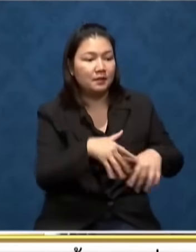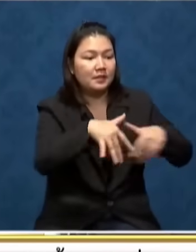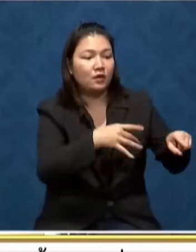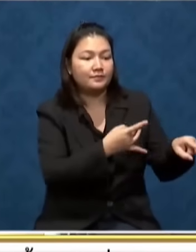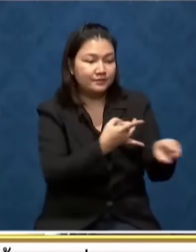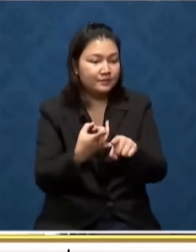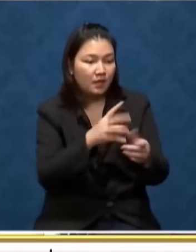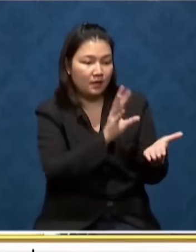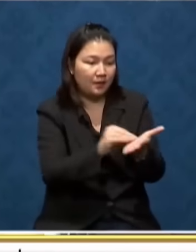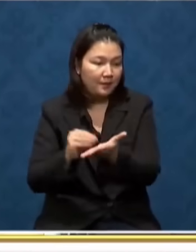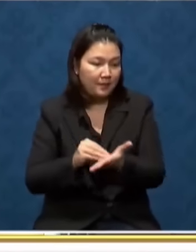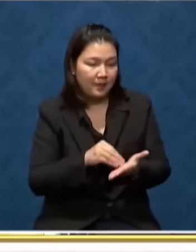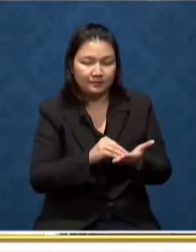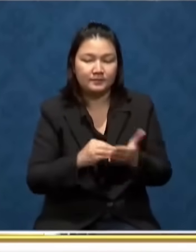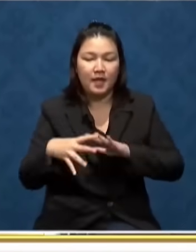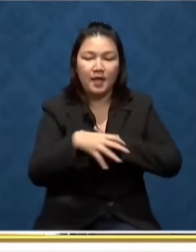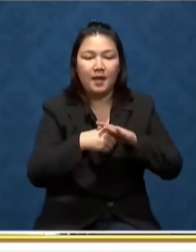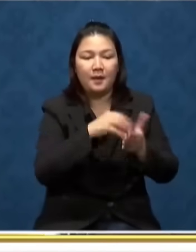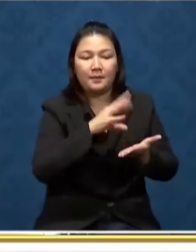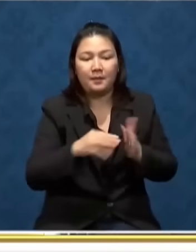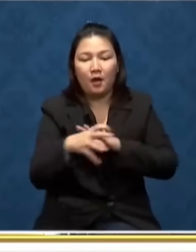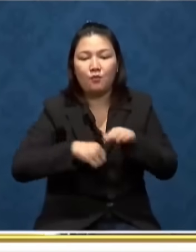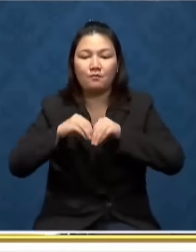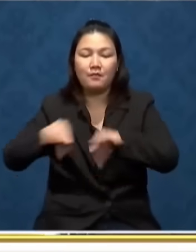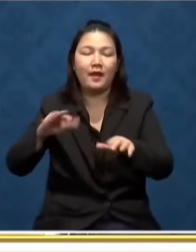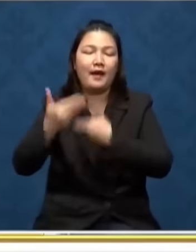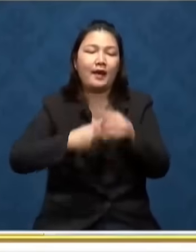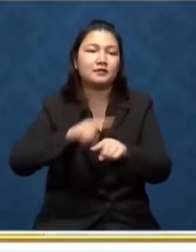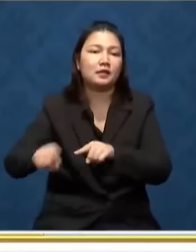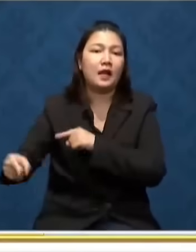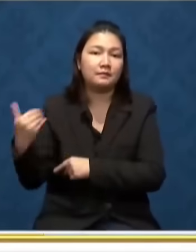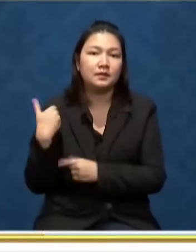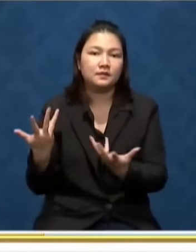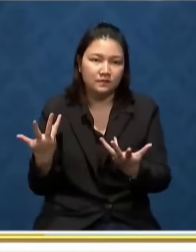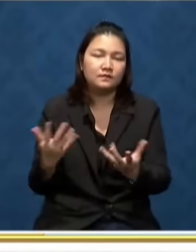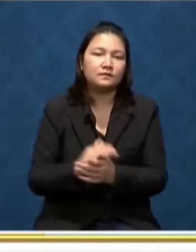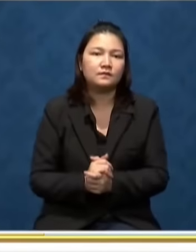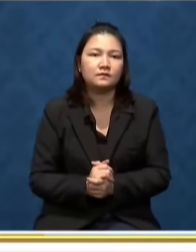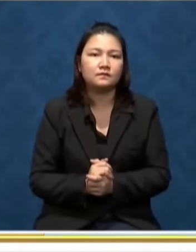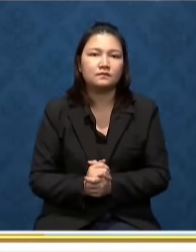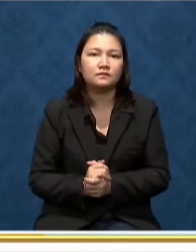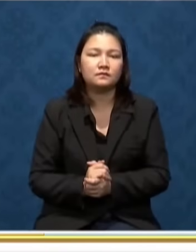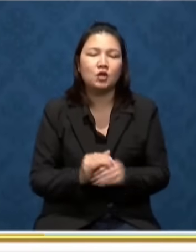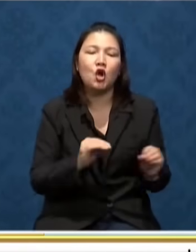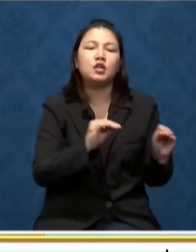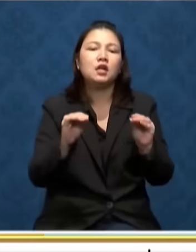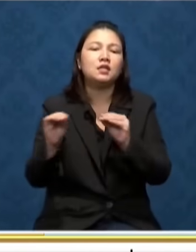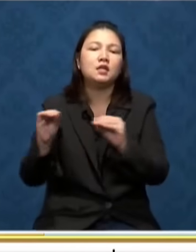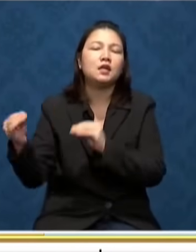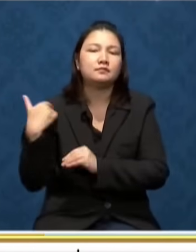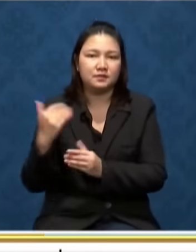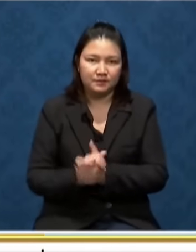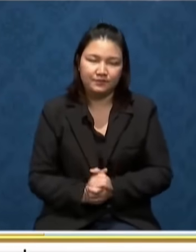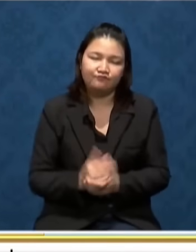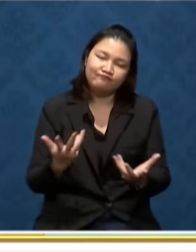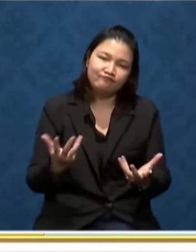ประชาชนควรจะถูกกฎหมายฉบับนี้ลงโทษก็เลยเลือกออกไปเรื่อยๆกว่าจะบังคับใช้กันที่ผ่านมาครับตาม